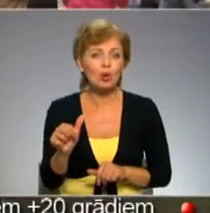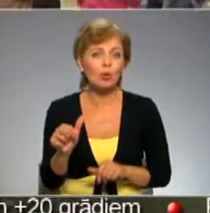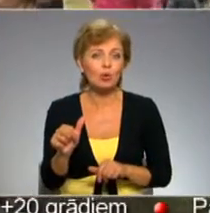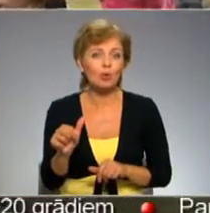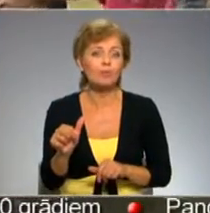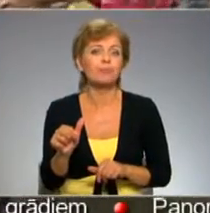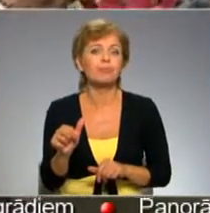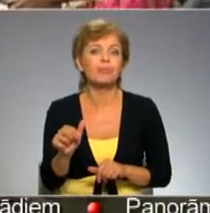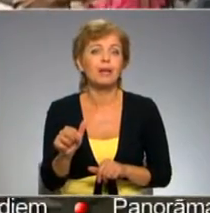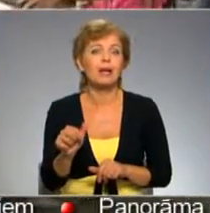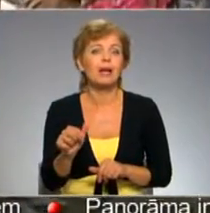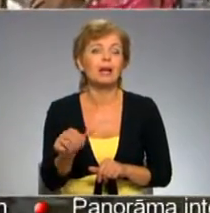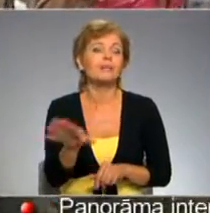viss.